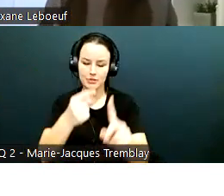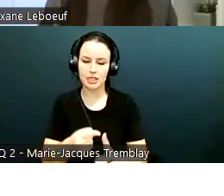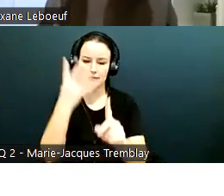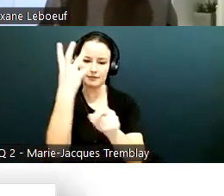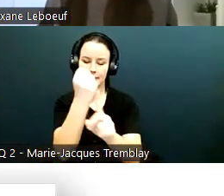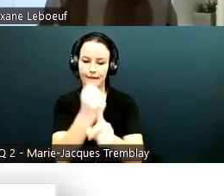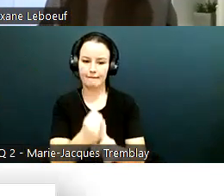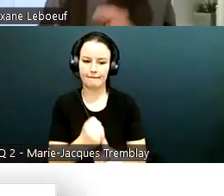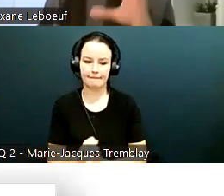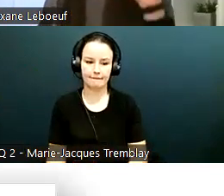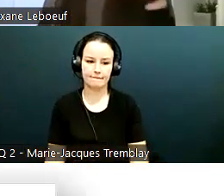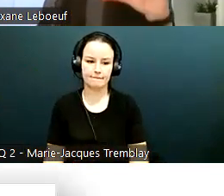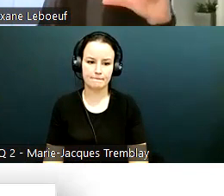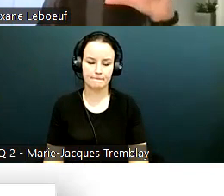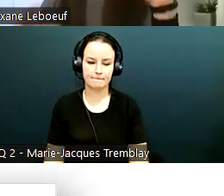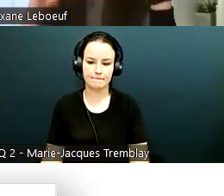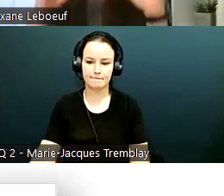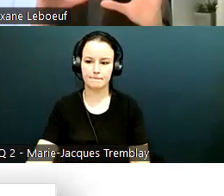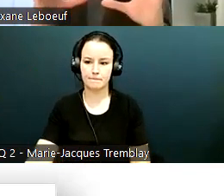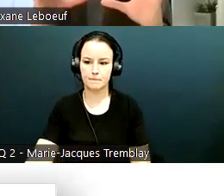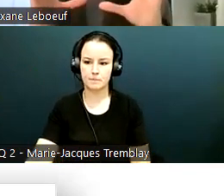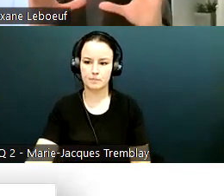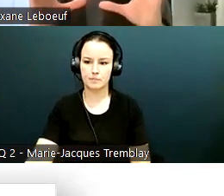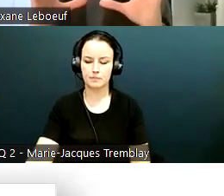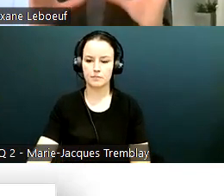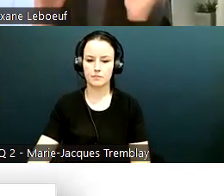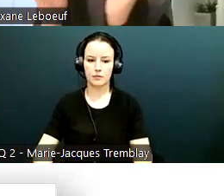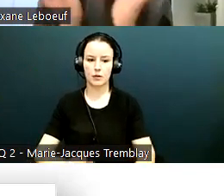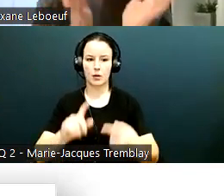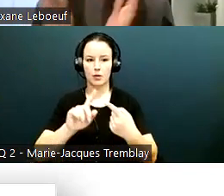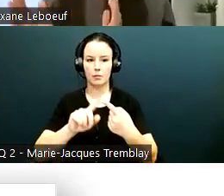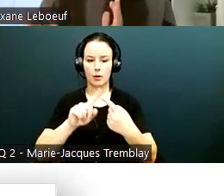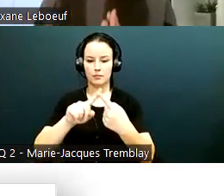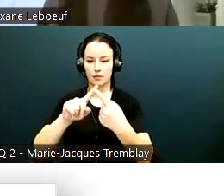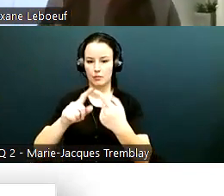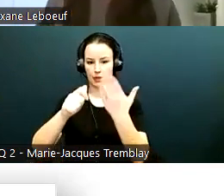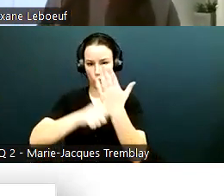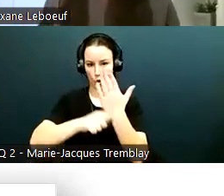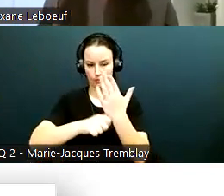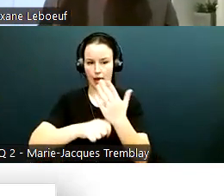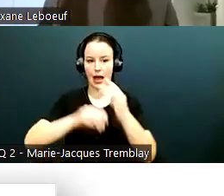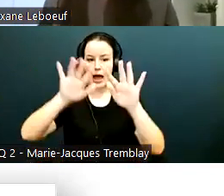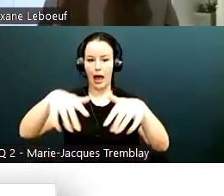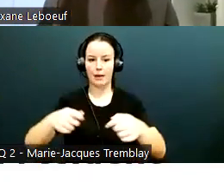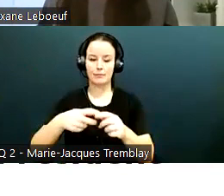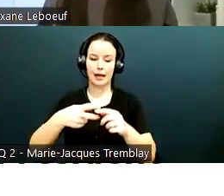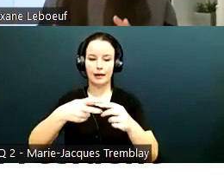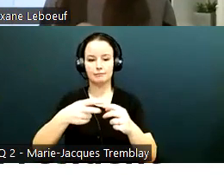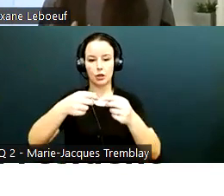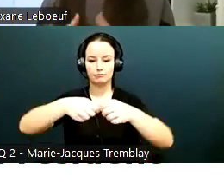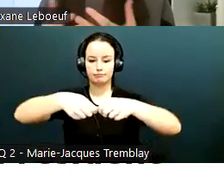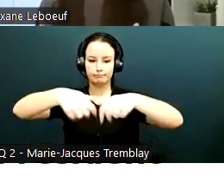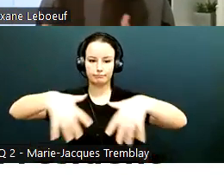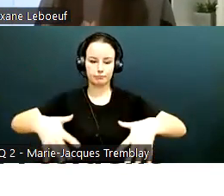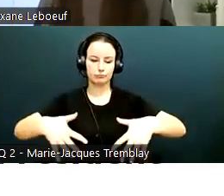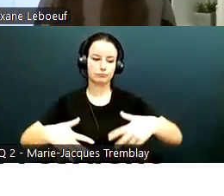objectifs. Donc, une fois qu'on a consulté ce premier document-là, ensuite, on est guidé vers l'un des 3 modules. Donc, je vais commencer par le premier,